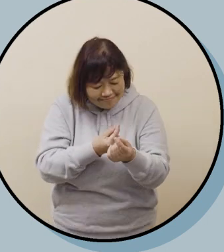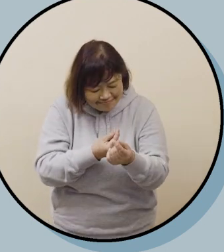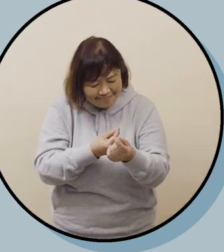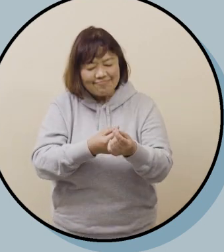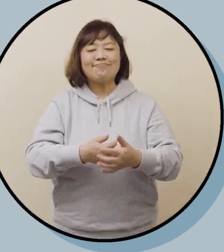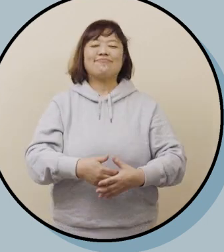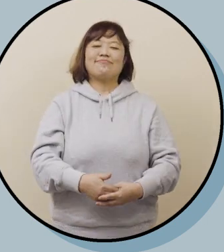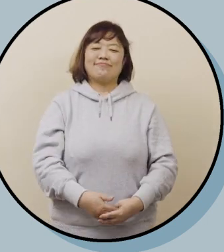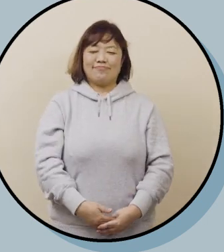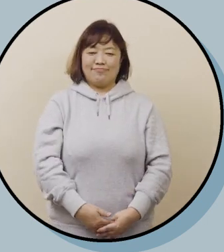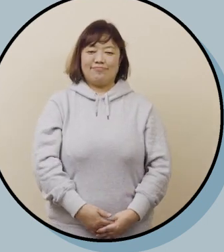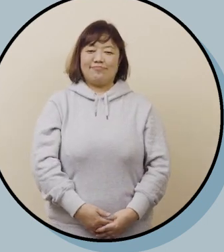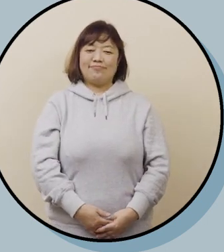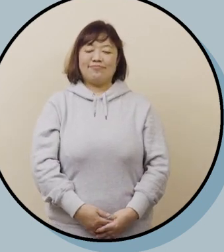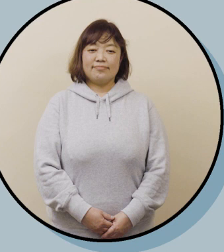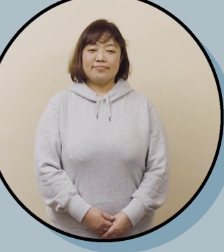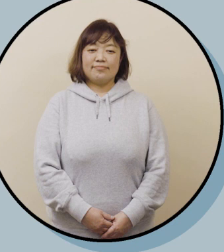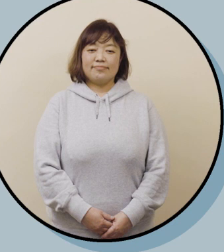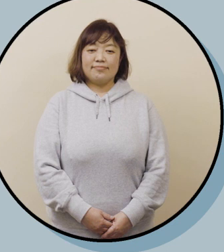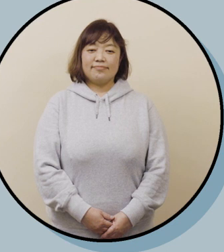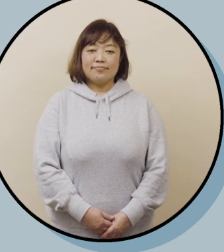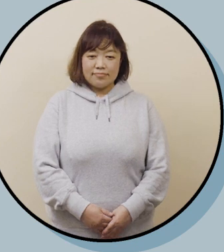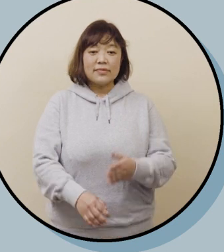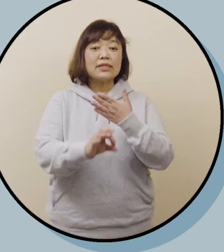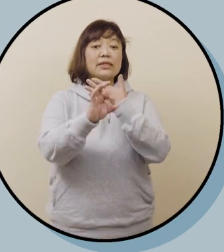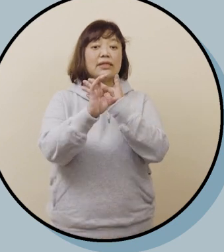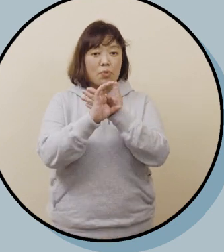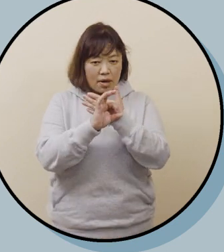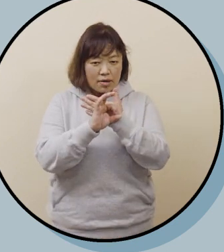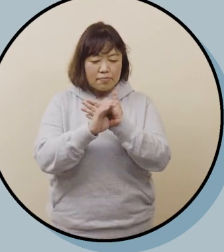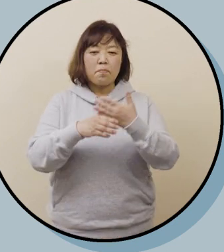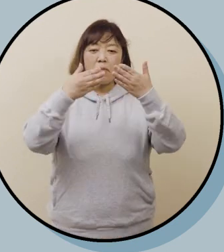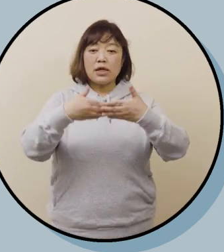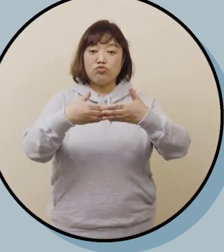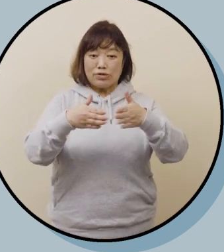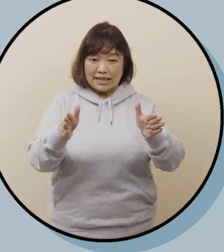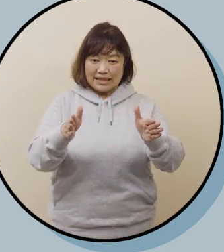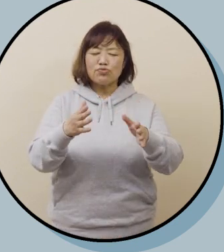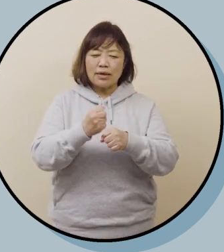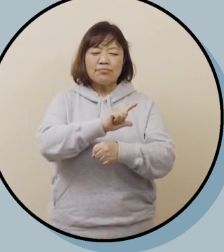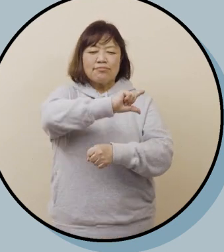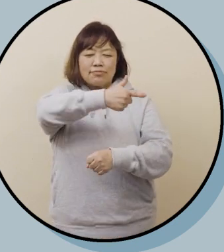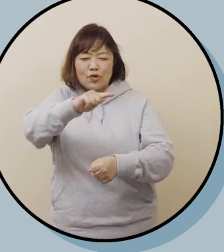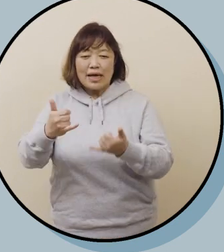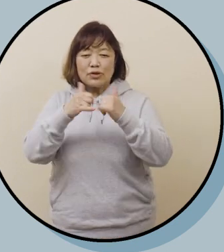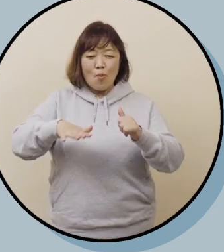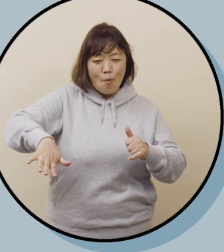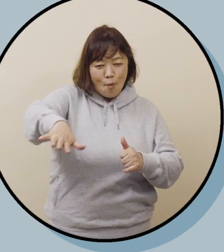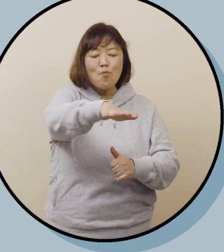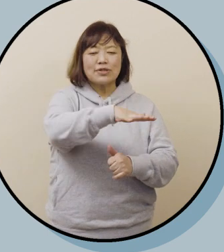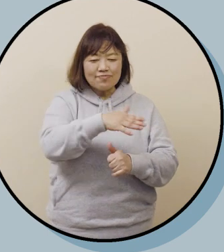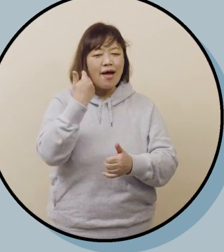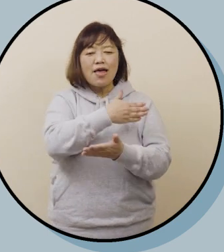するっていうかみたいなことが例えばバリアフリーいろんな人が使えるようにしましょうっていう